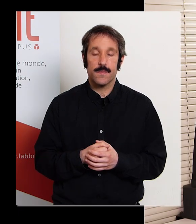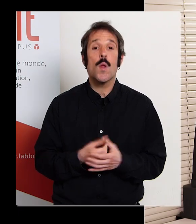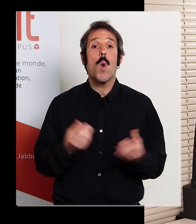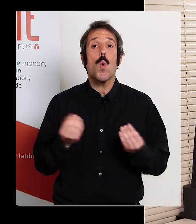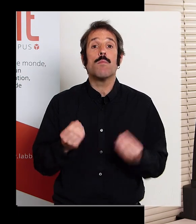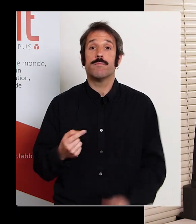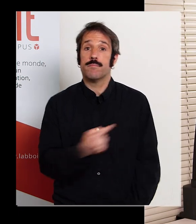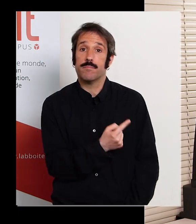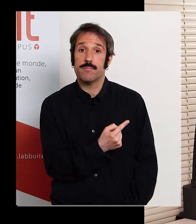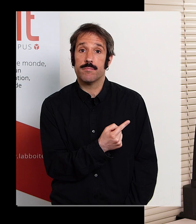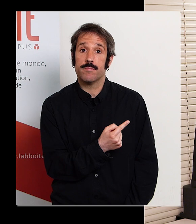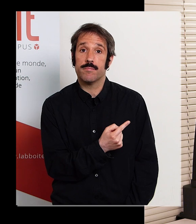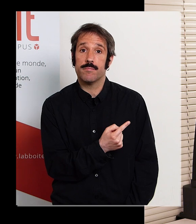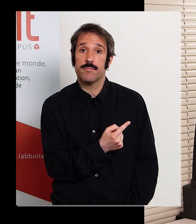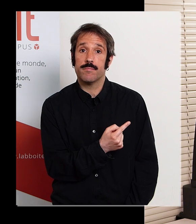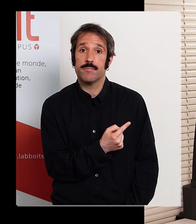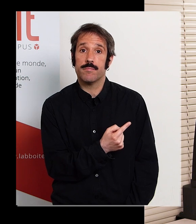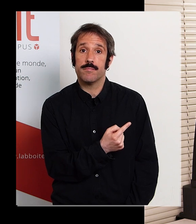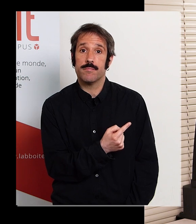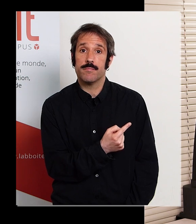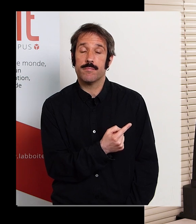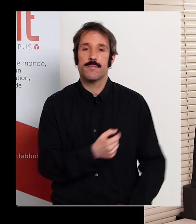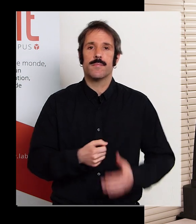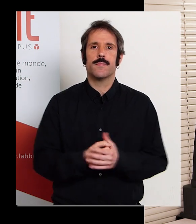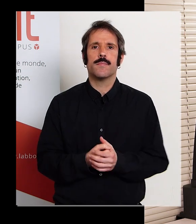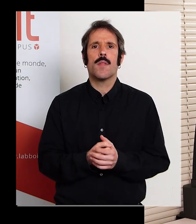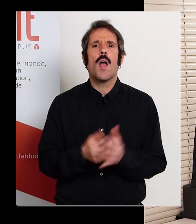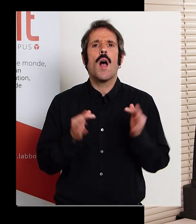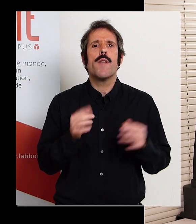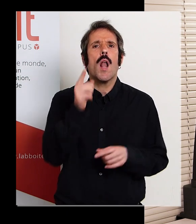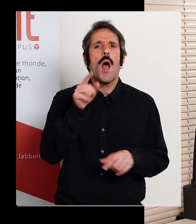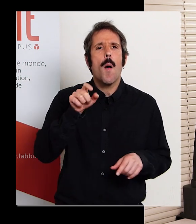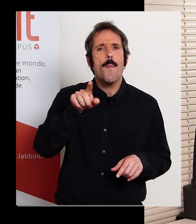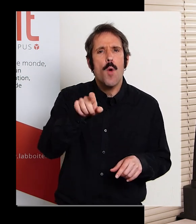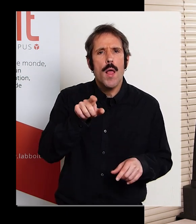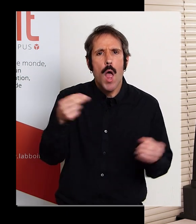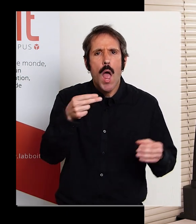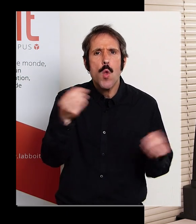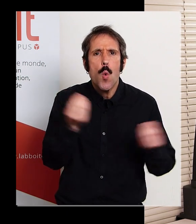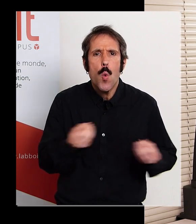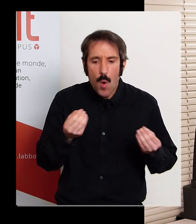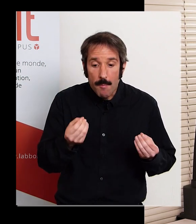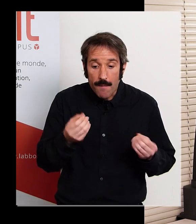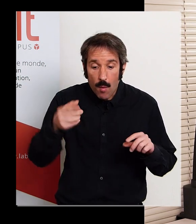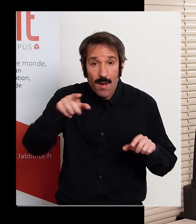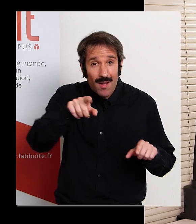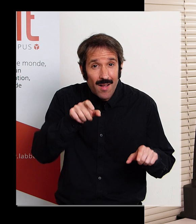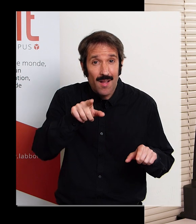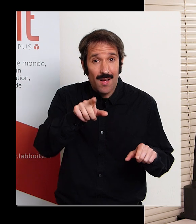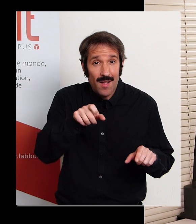Ils sont situés ici et ici. Pour la molette au-dessus, si vous ne voyez pas le N, il faut